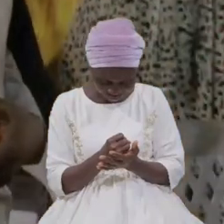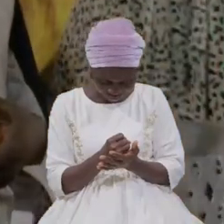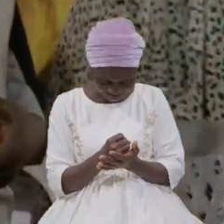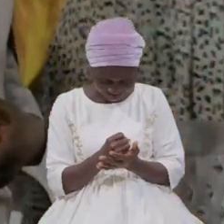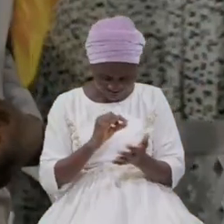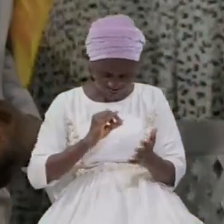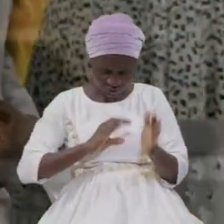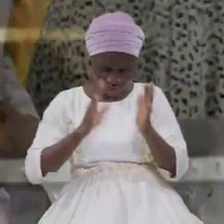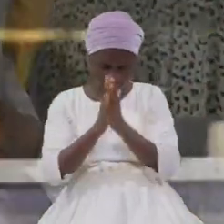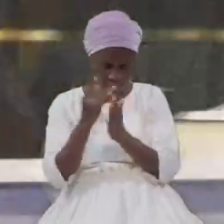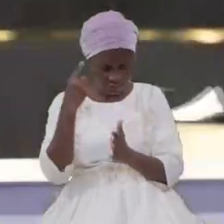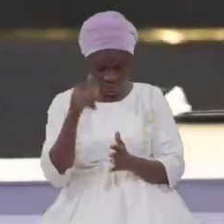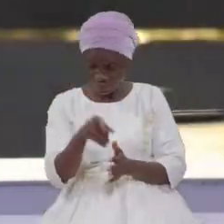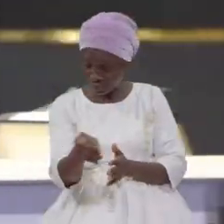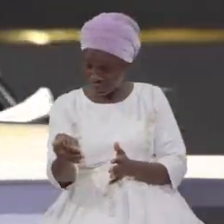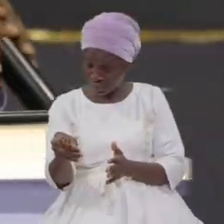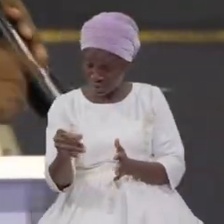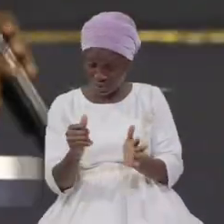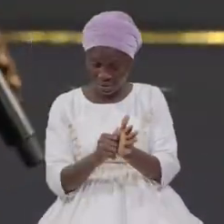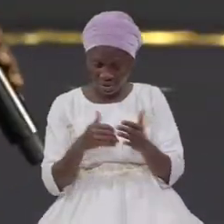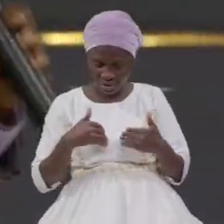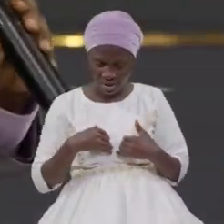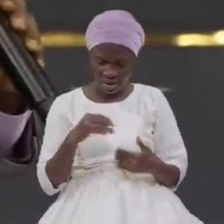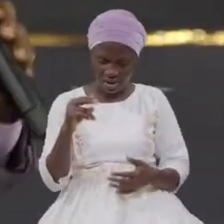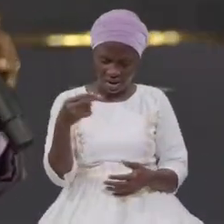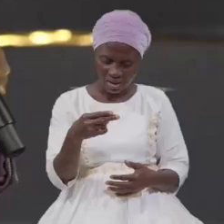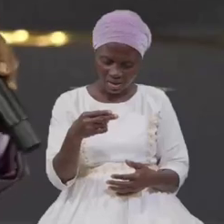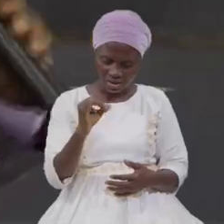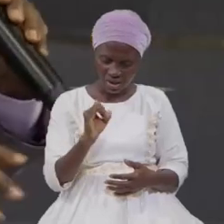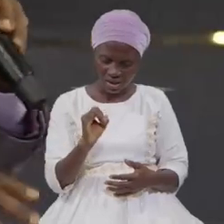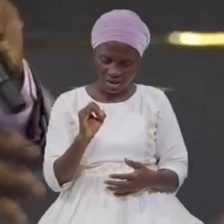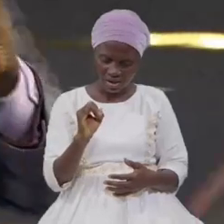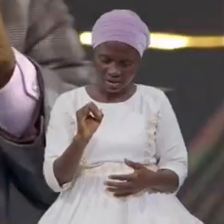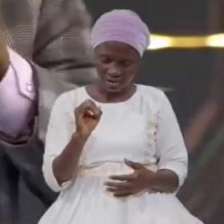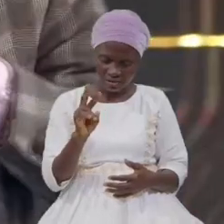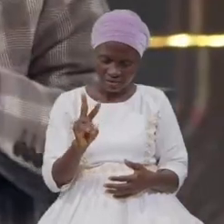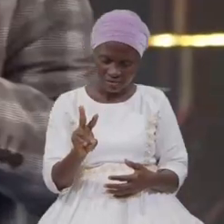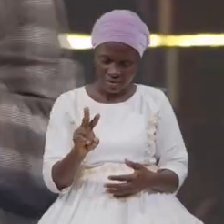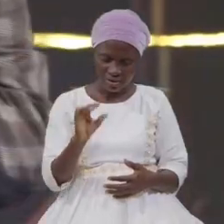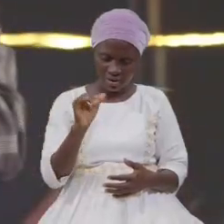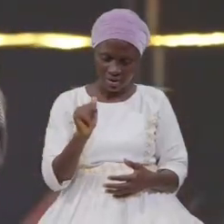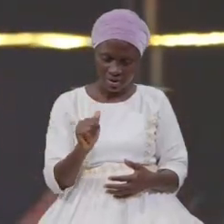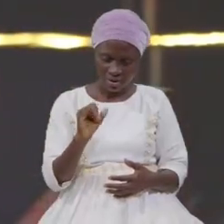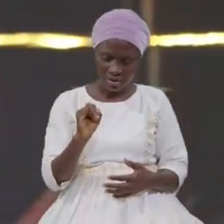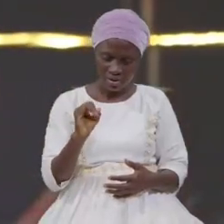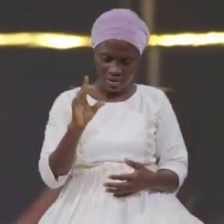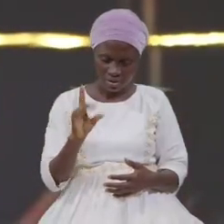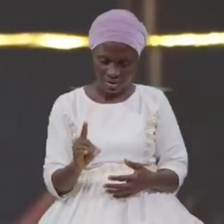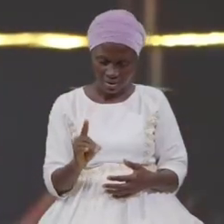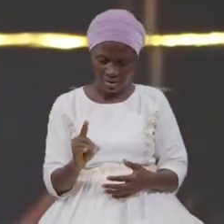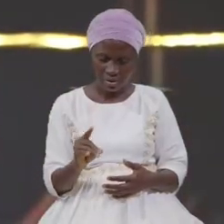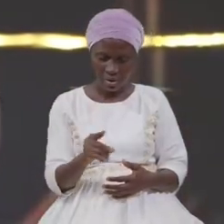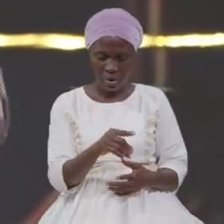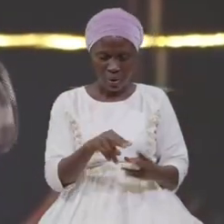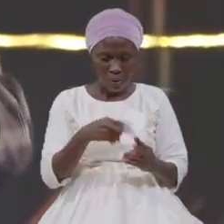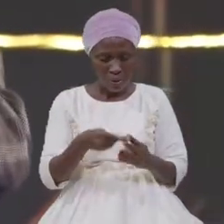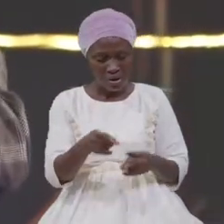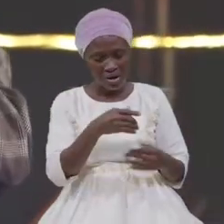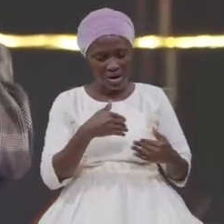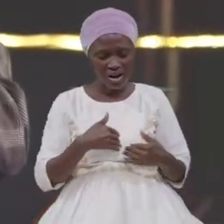Je prie pour ceux qui ont VIH, SIDA, ou bien ils ont des maladies